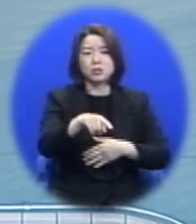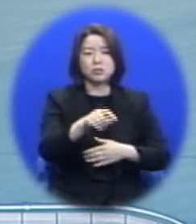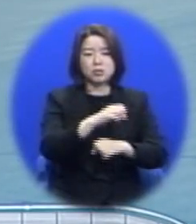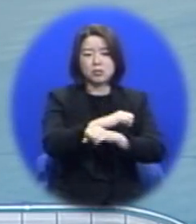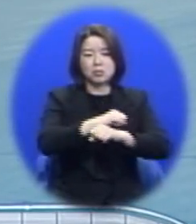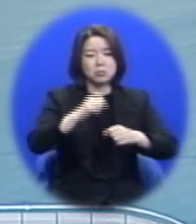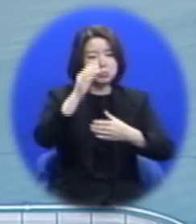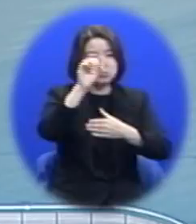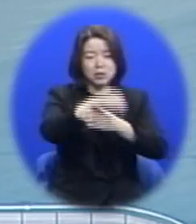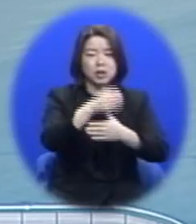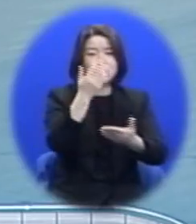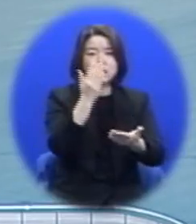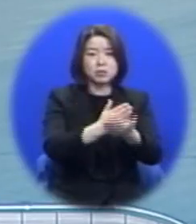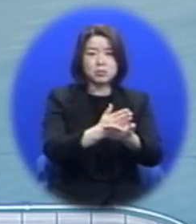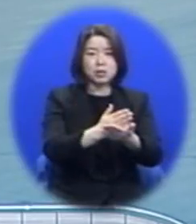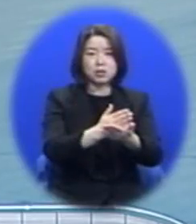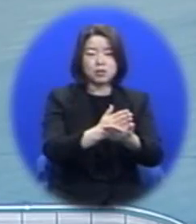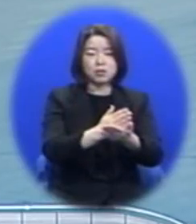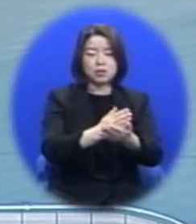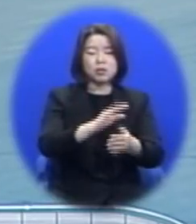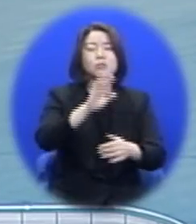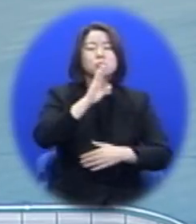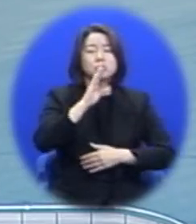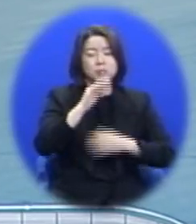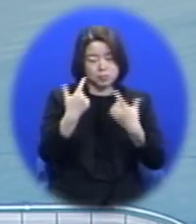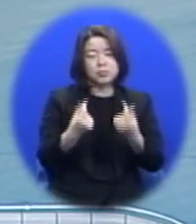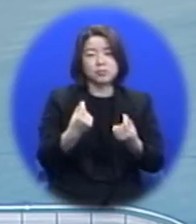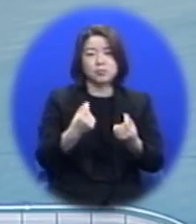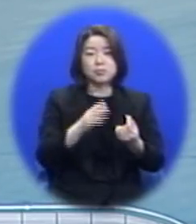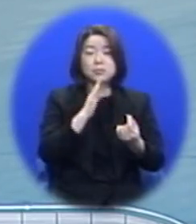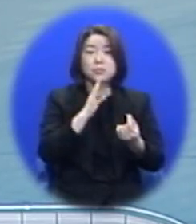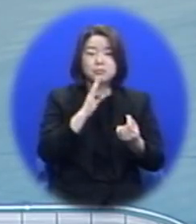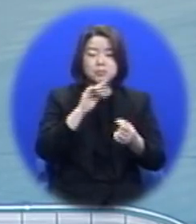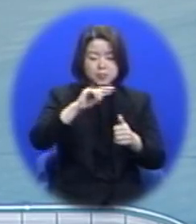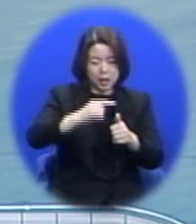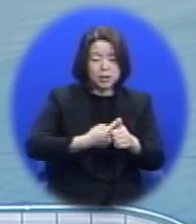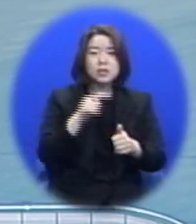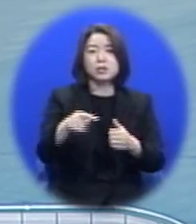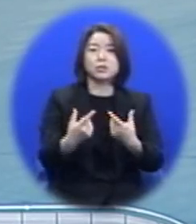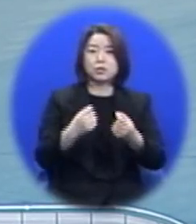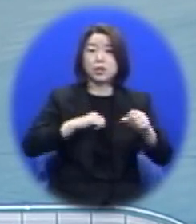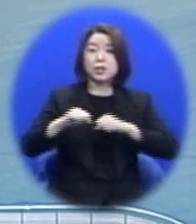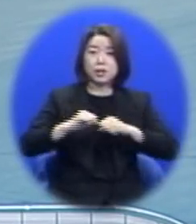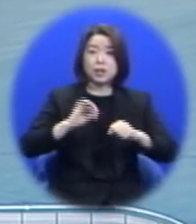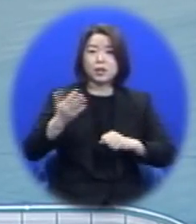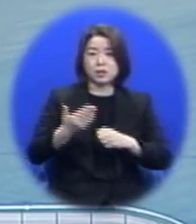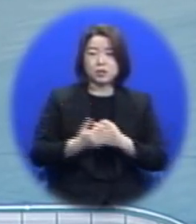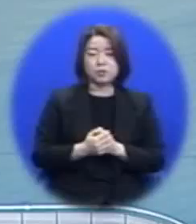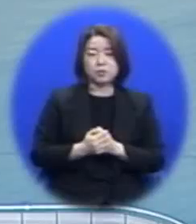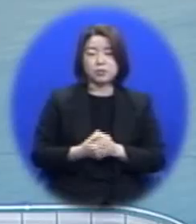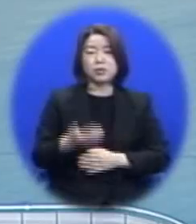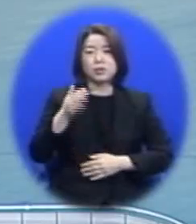말아라. 당연한 말씀이에요. 반드시 그리 해야 될 것 같아요. 그런데